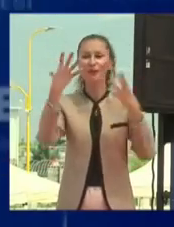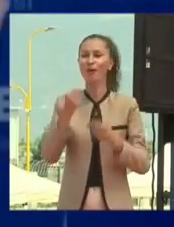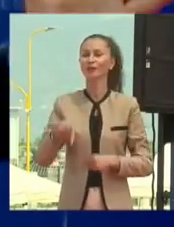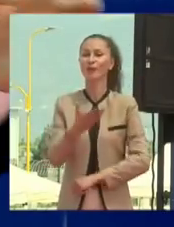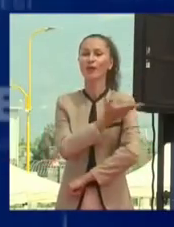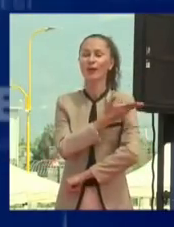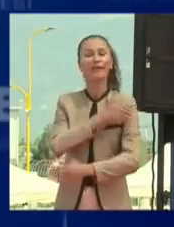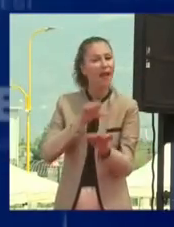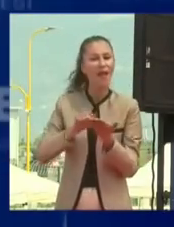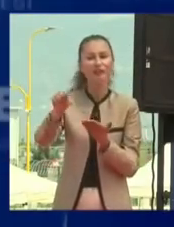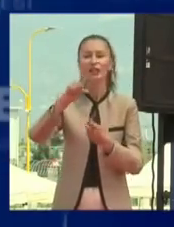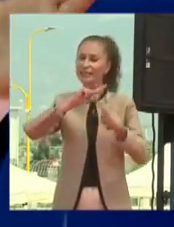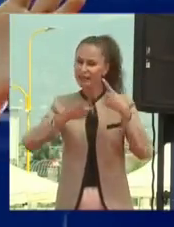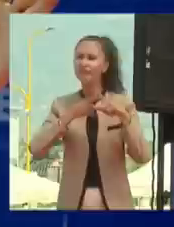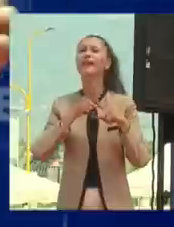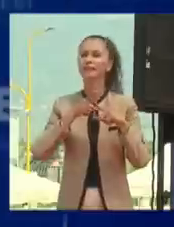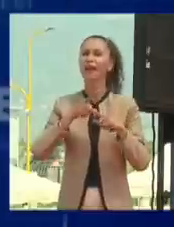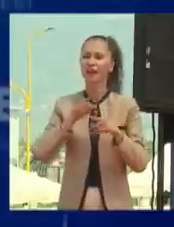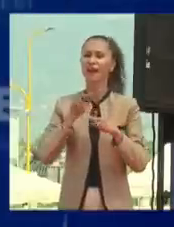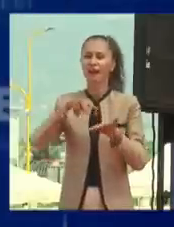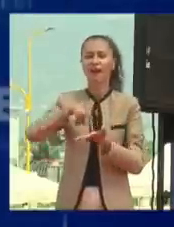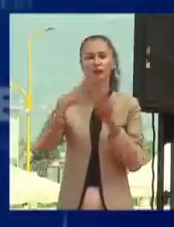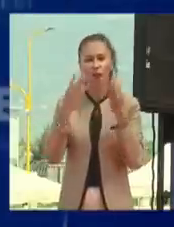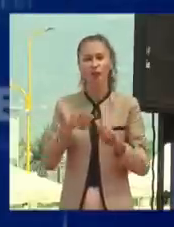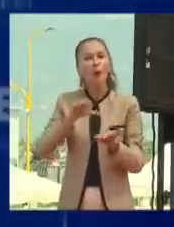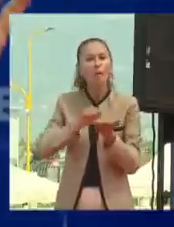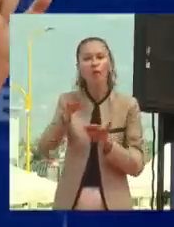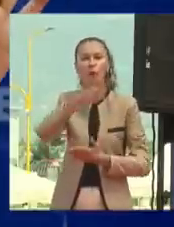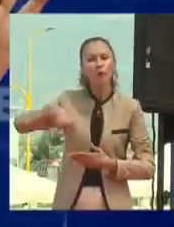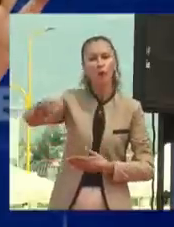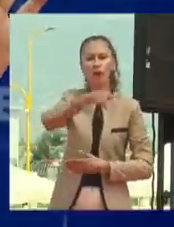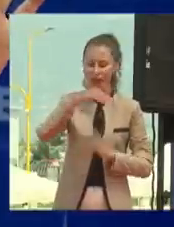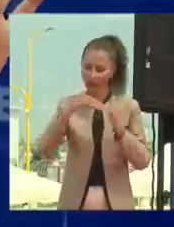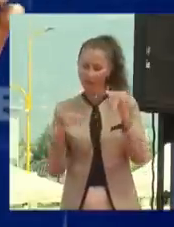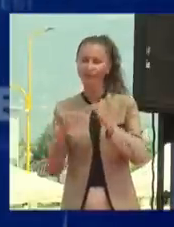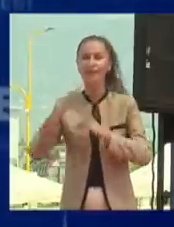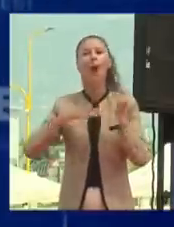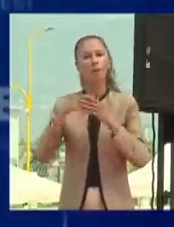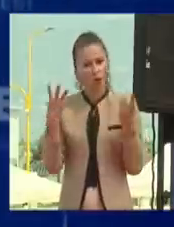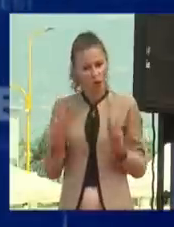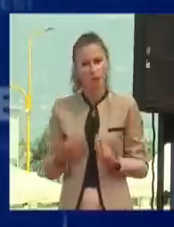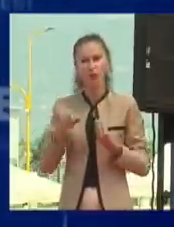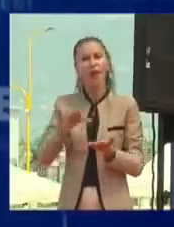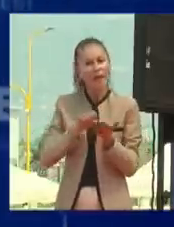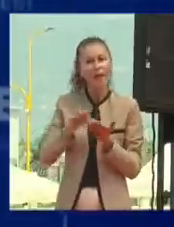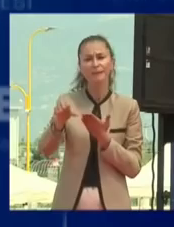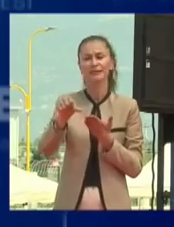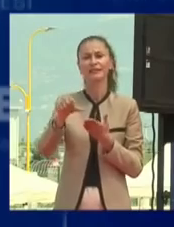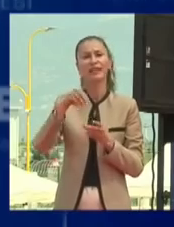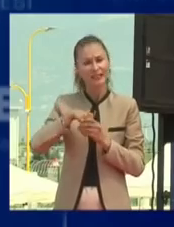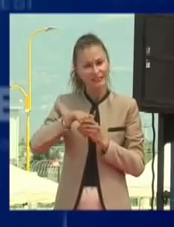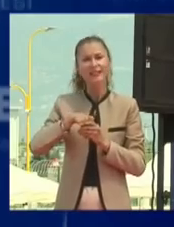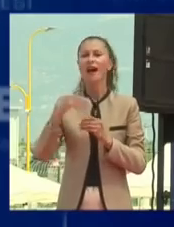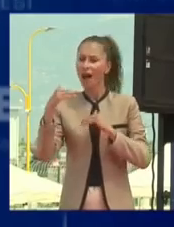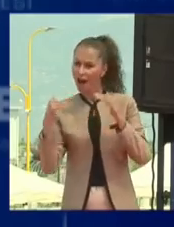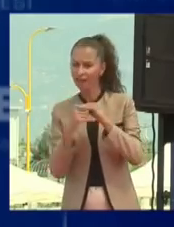ülkede. Her şey. Siyaset de ahlakta olacak. Bütün bunların altyapısını oluşturuyorum. Hepsinin birebir